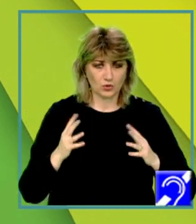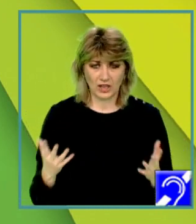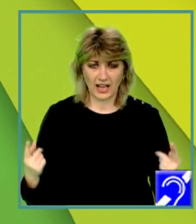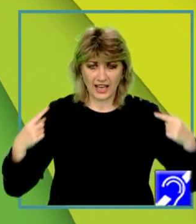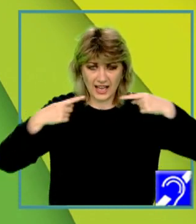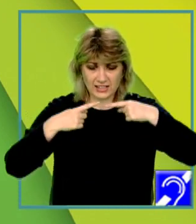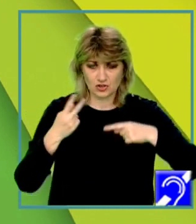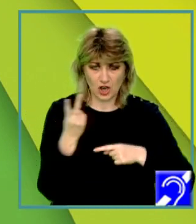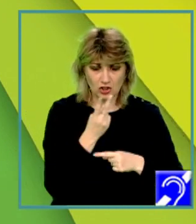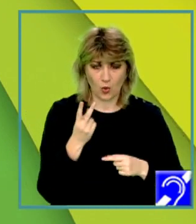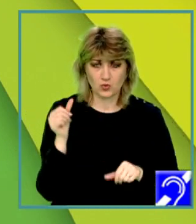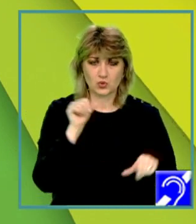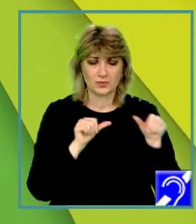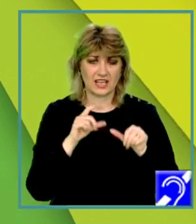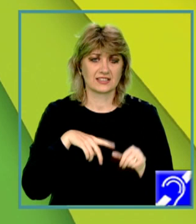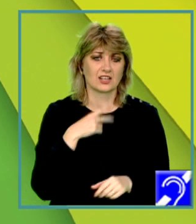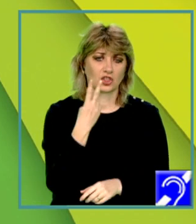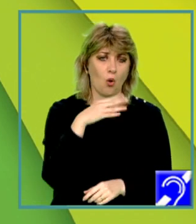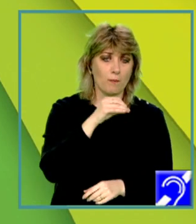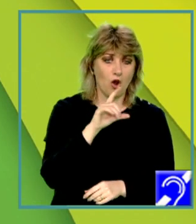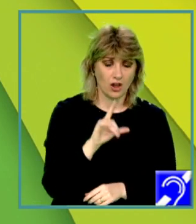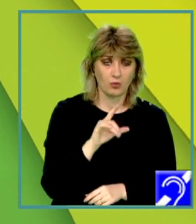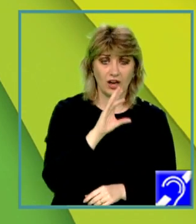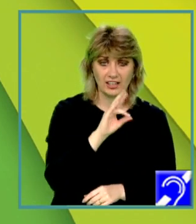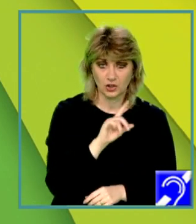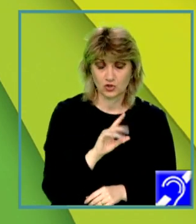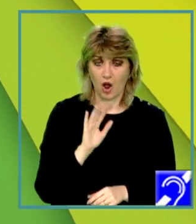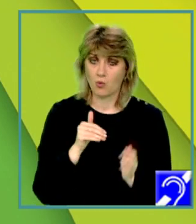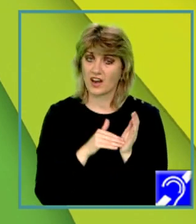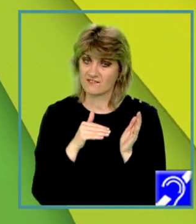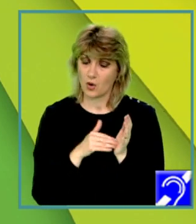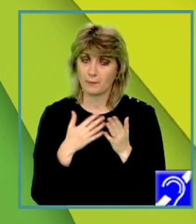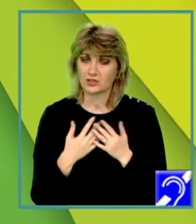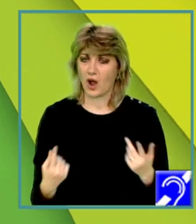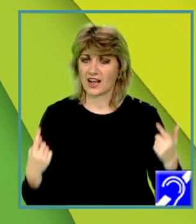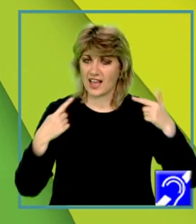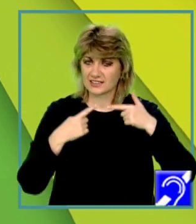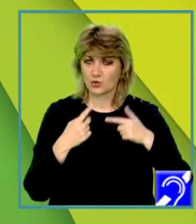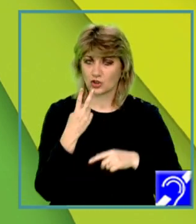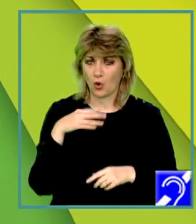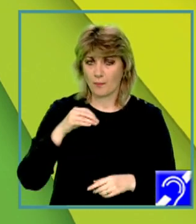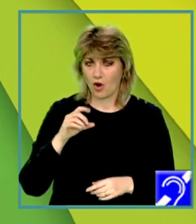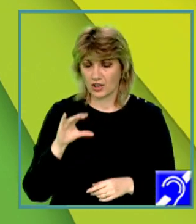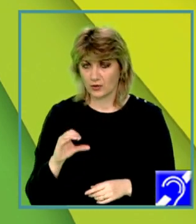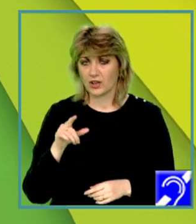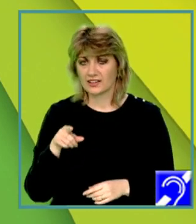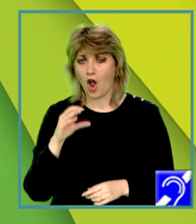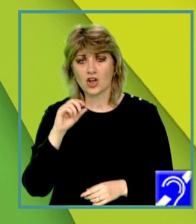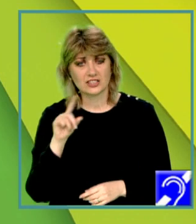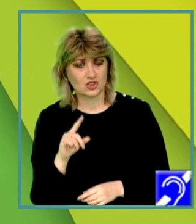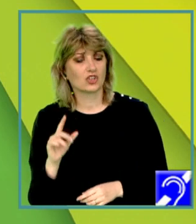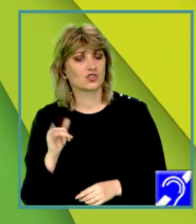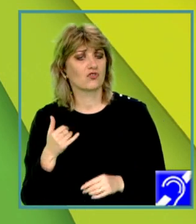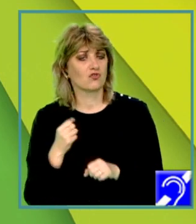substanțe este două molecule de hidrogen au nevoie pentru a reacționa de o moleculă de oxigen și